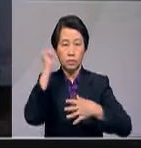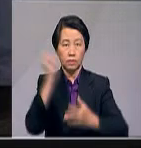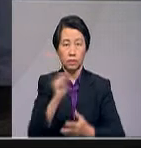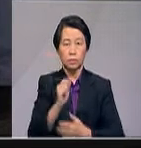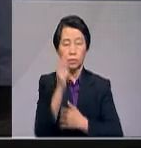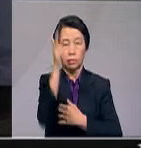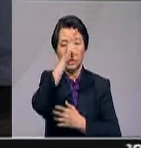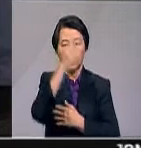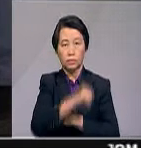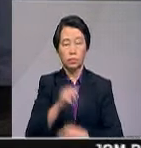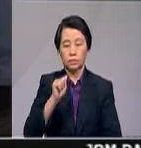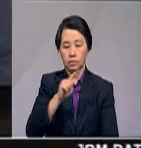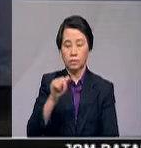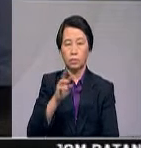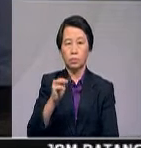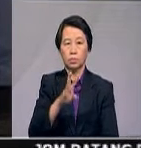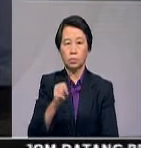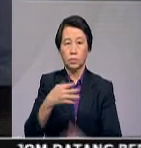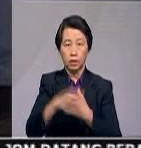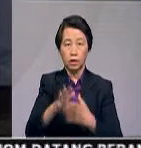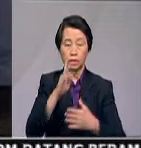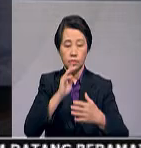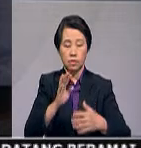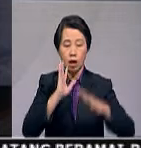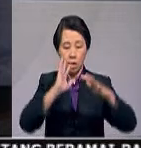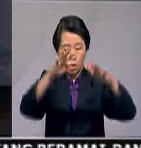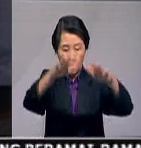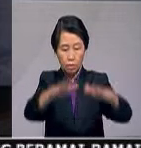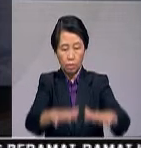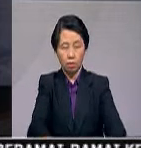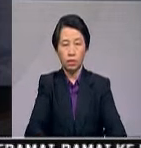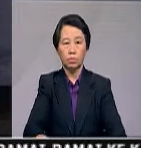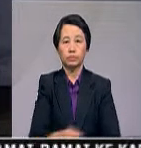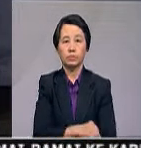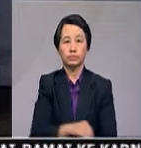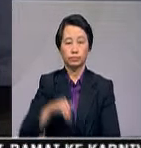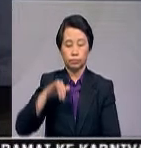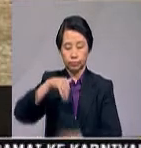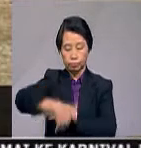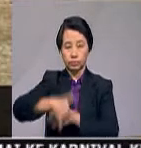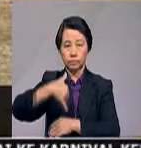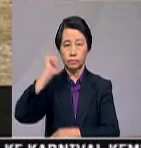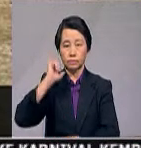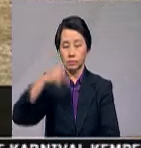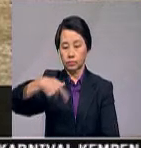Kerajaan Negeri Azman Muhammad Yusof setelah banjir surut sepenuhnya. Malam